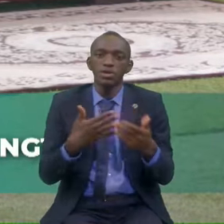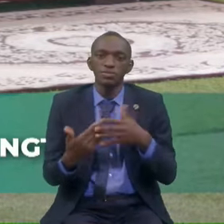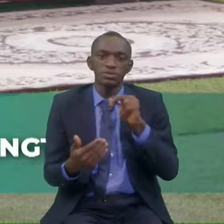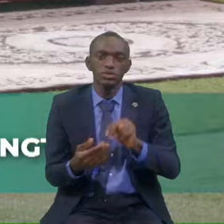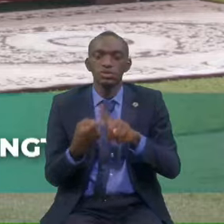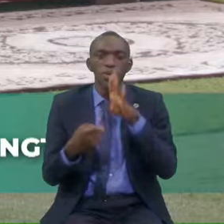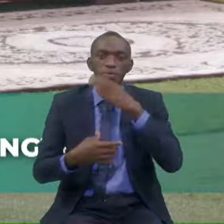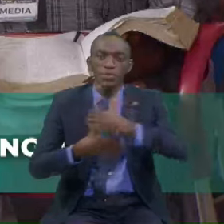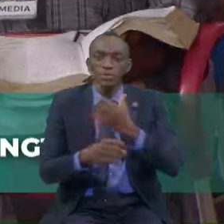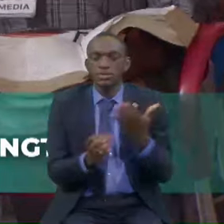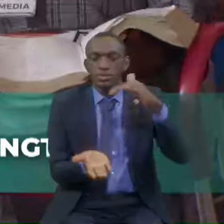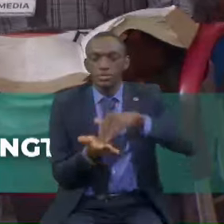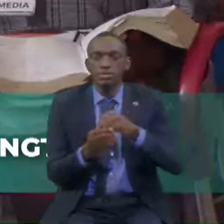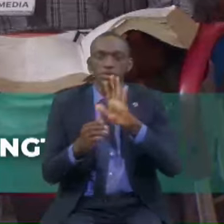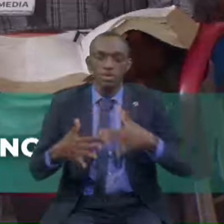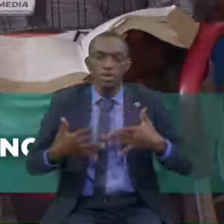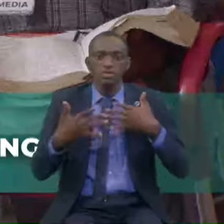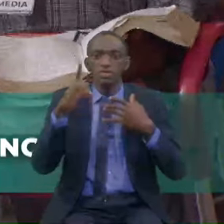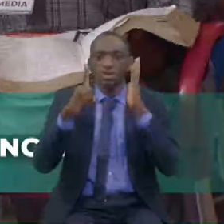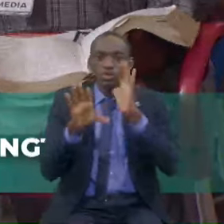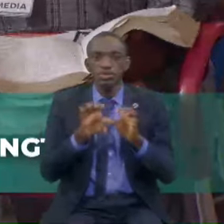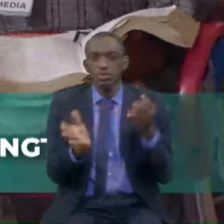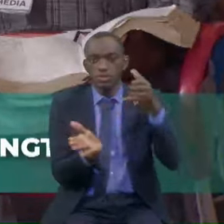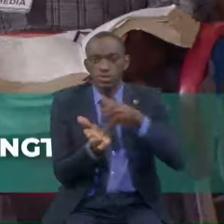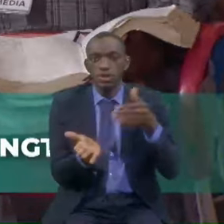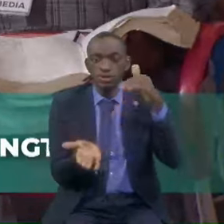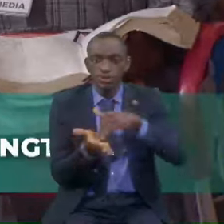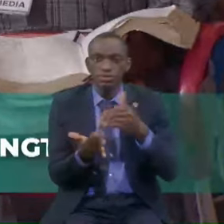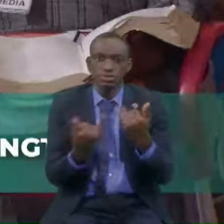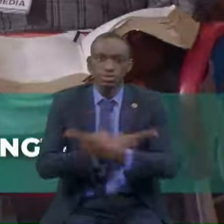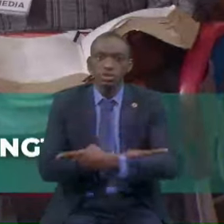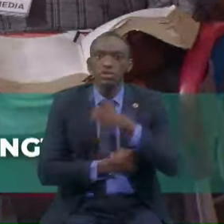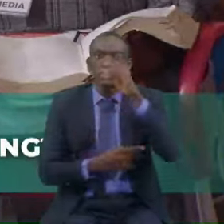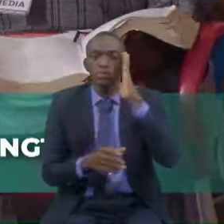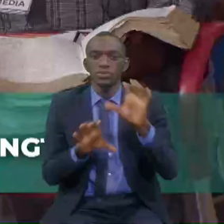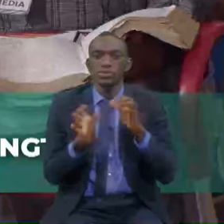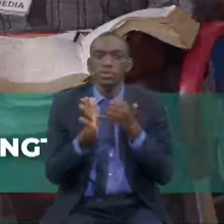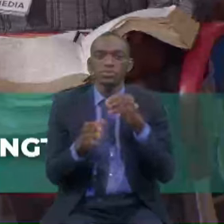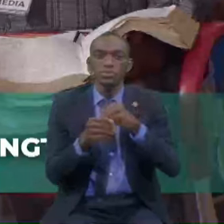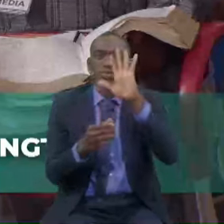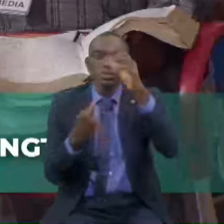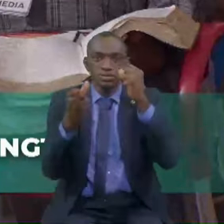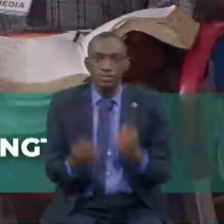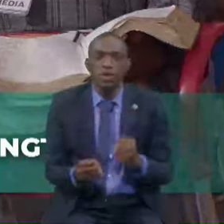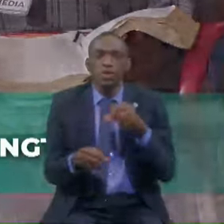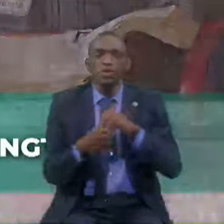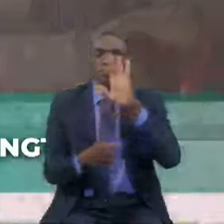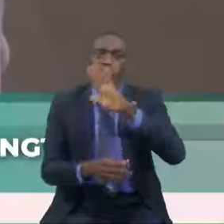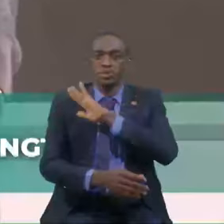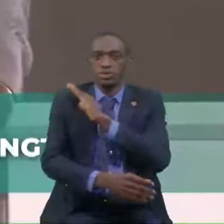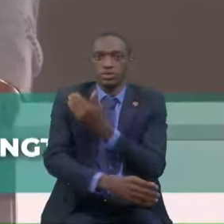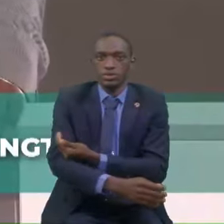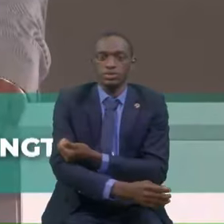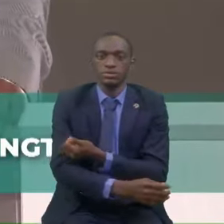ta vie, il le fera même aujourd'hui. Il le fera dans sa puissance, il le fera dans son